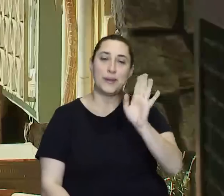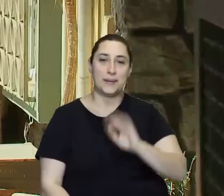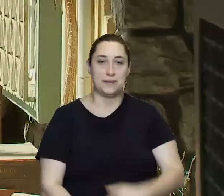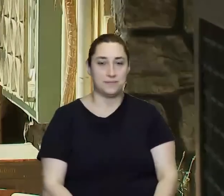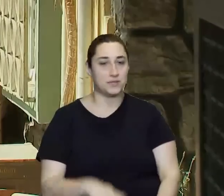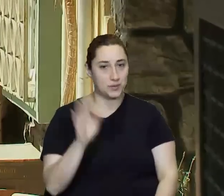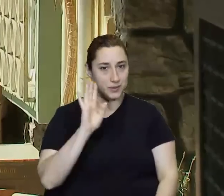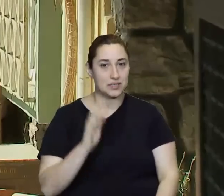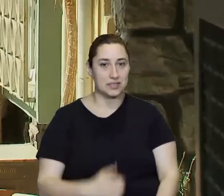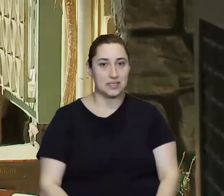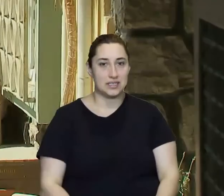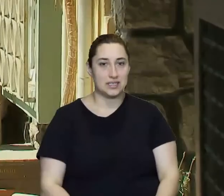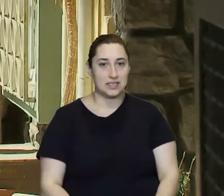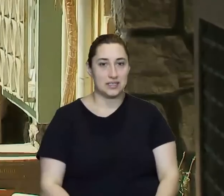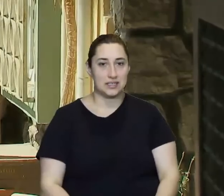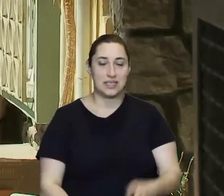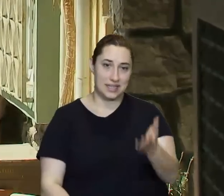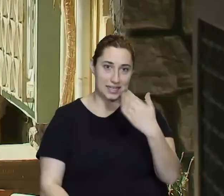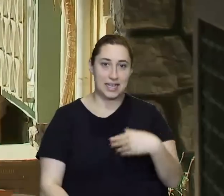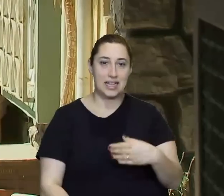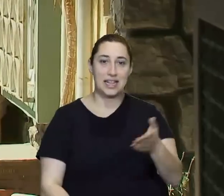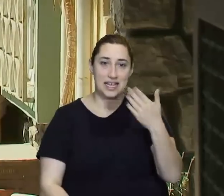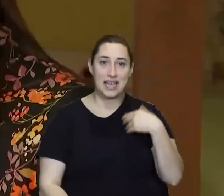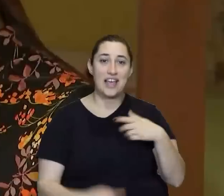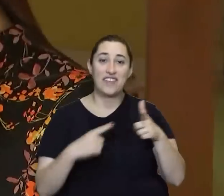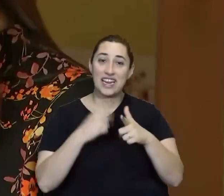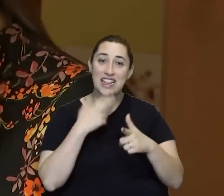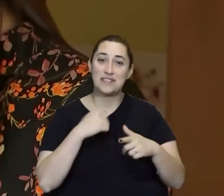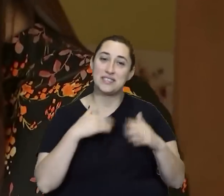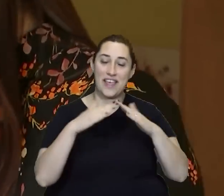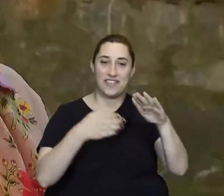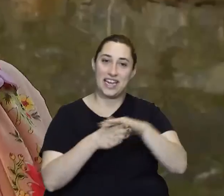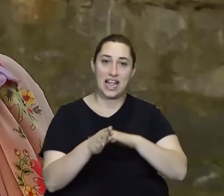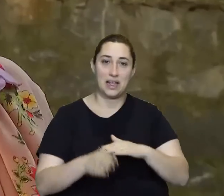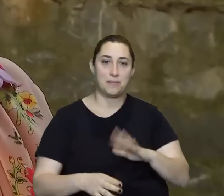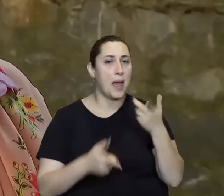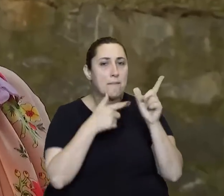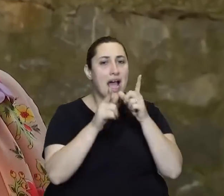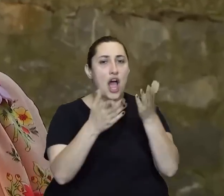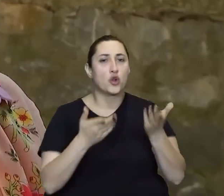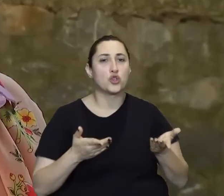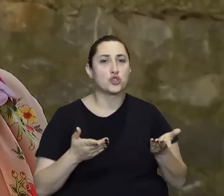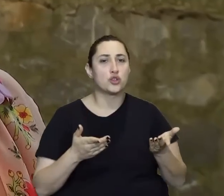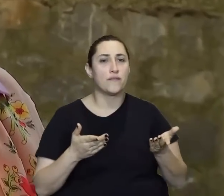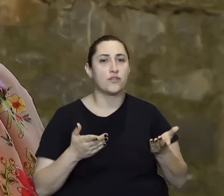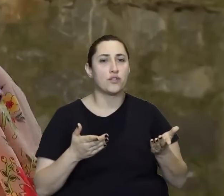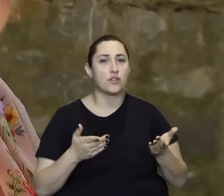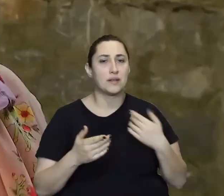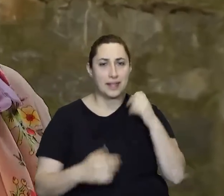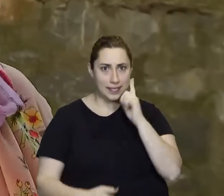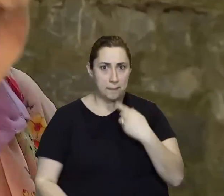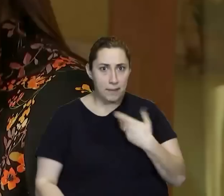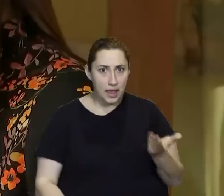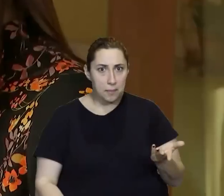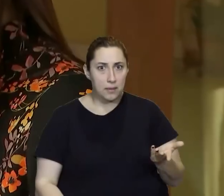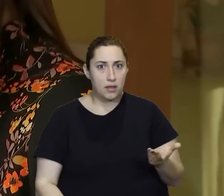ısmarladık. Hoşça kal. Gel. Gel Fikriye teyze, biz içeri geçelim. Ne bağırıyorsun kulağımın dibinde? Sağır mıyım